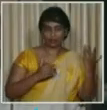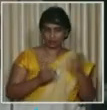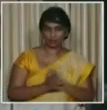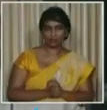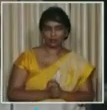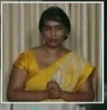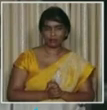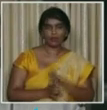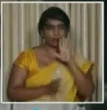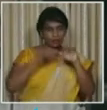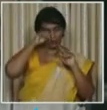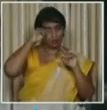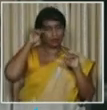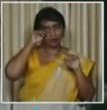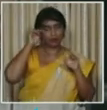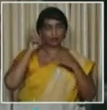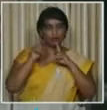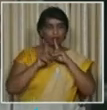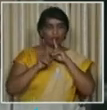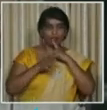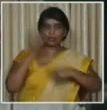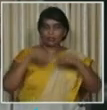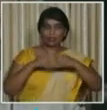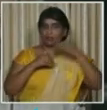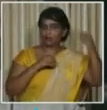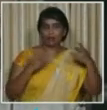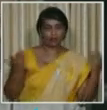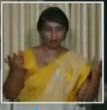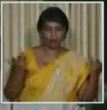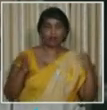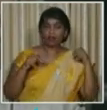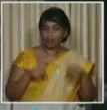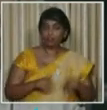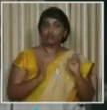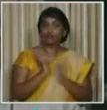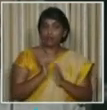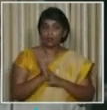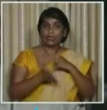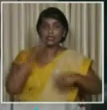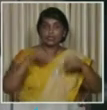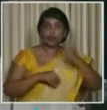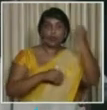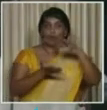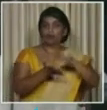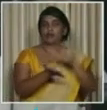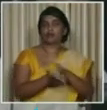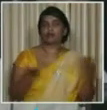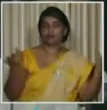නෑ මෙතන එක ප්‍රශ්න. මං ඡන්ද කවුරුත් කන්දේ ඡන්ද කල් දාලා නෑ. තාම කොමිසමෙන් ඡන්ද තියන්නේ දිනියක් දාලා නෑ.